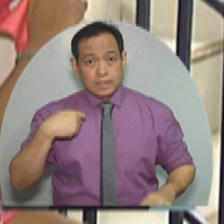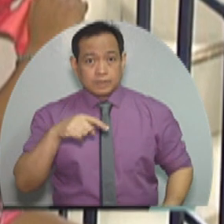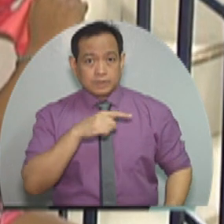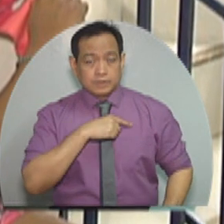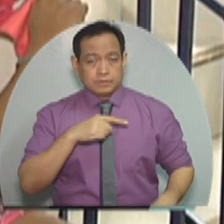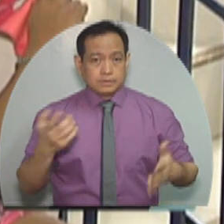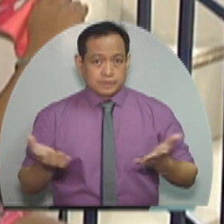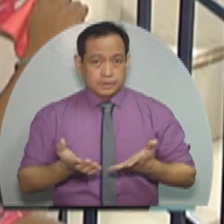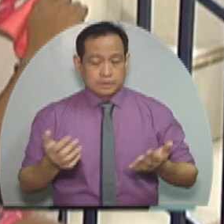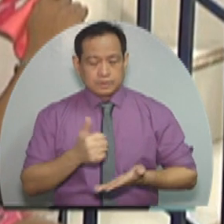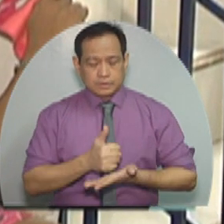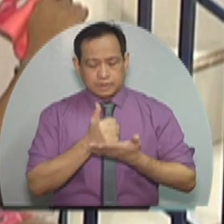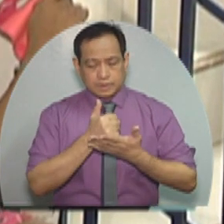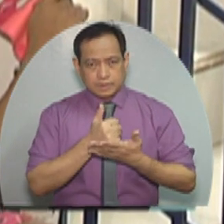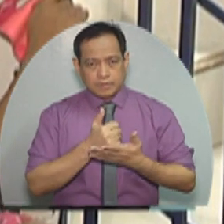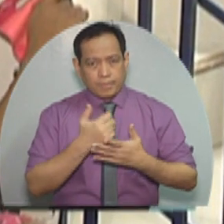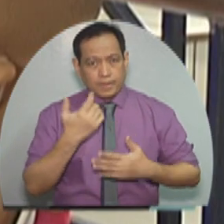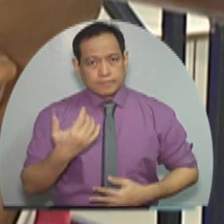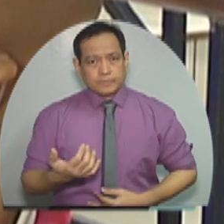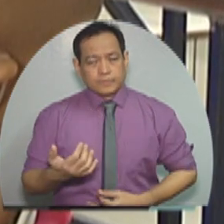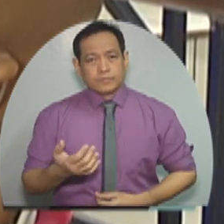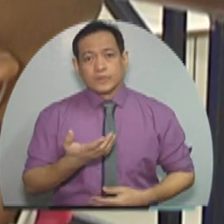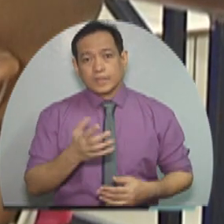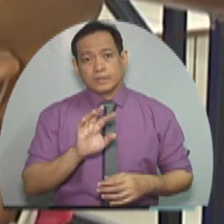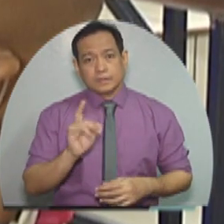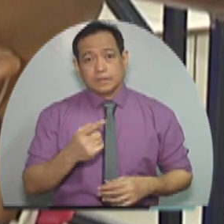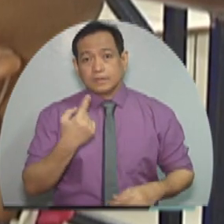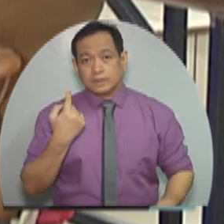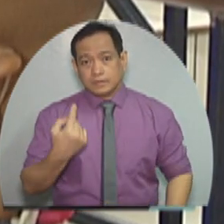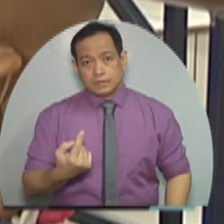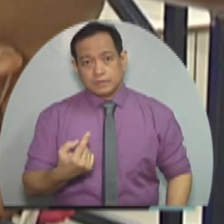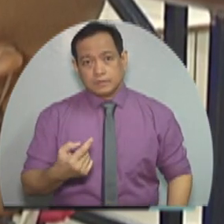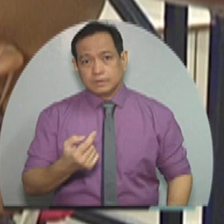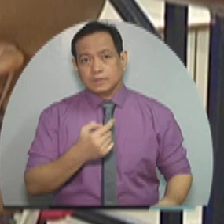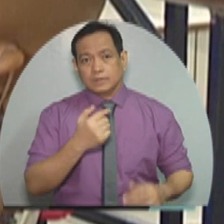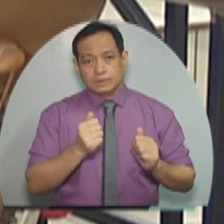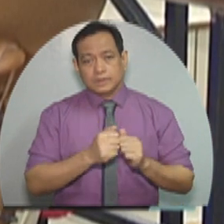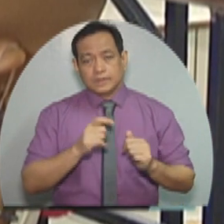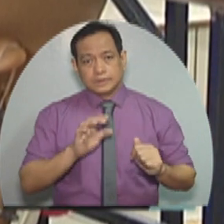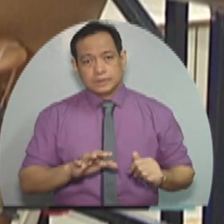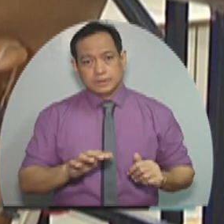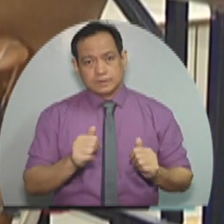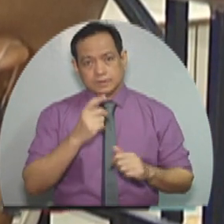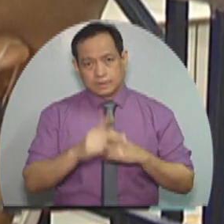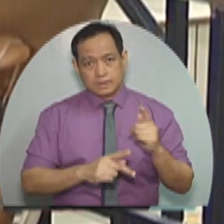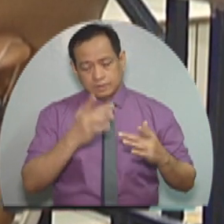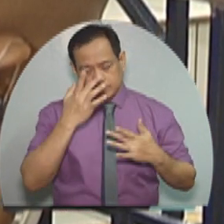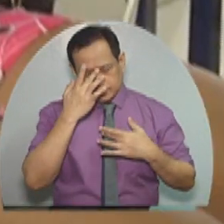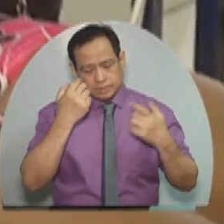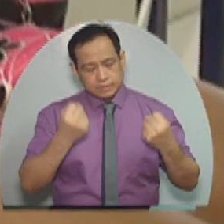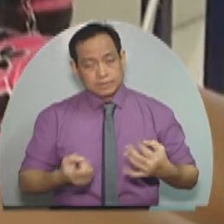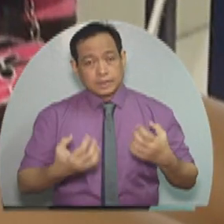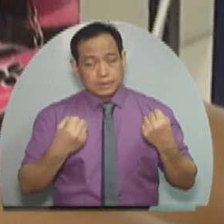sa tabi mo, tutulungan ka namin. Hindi lang ikaw ang may anak na ganyan na sakit, marami